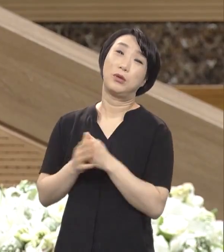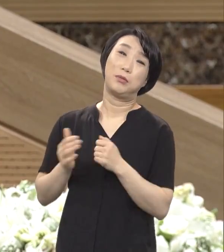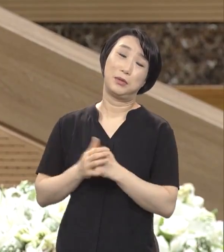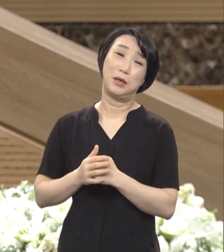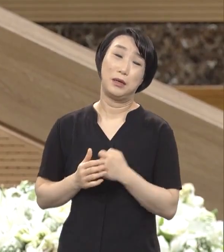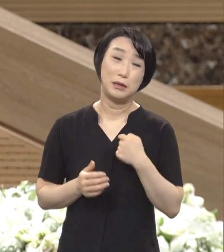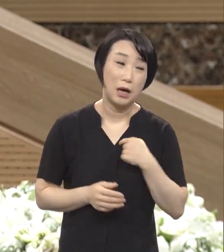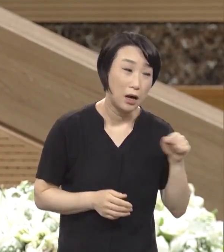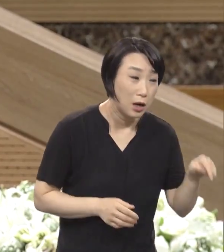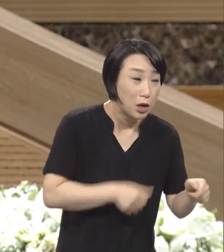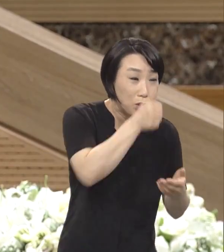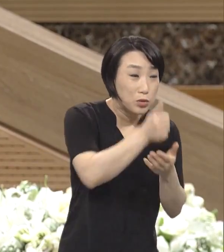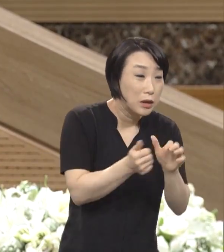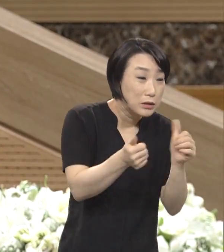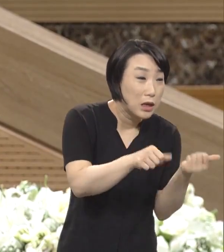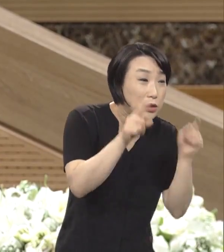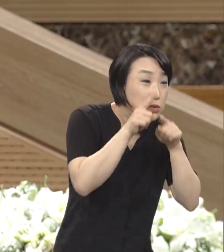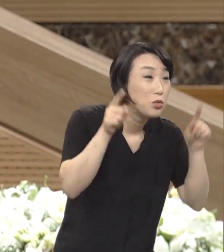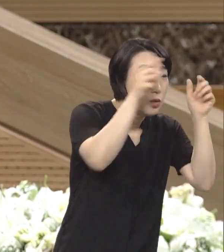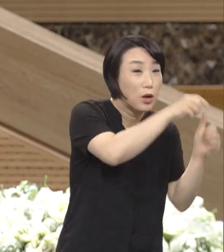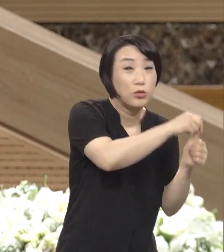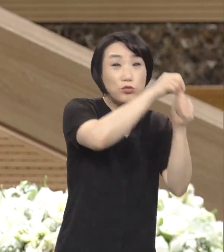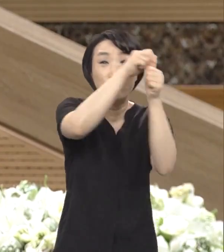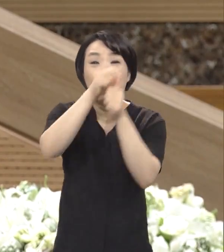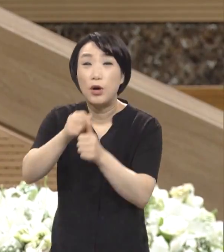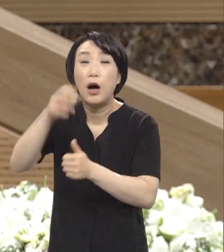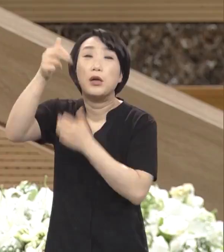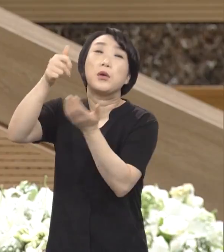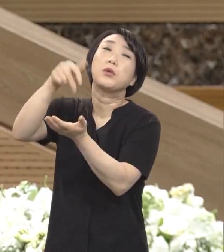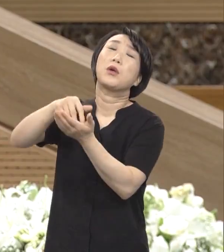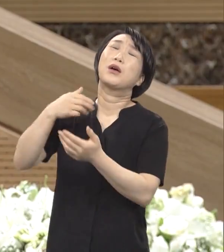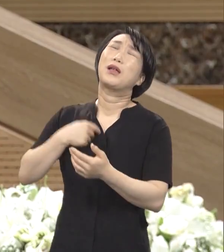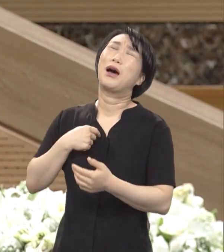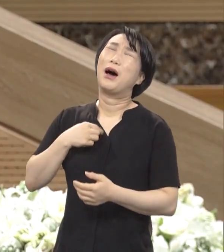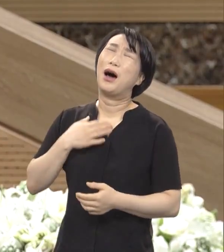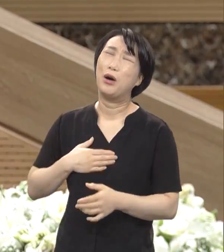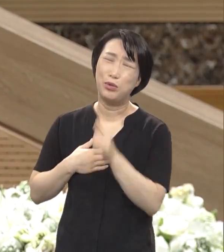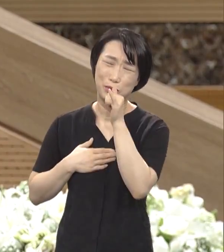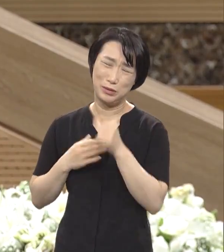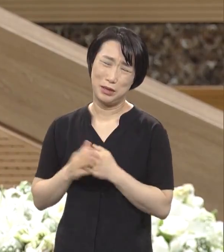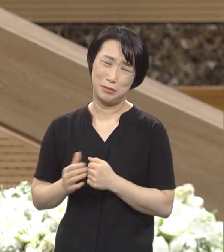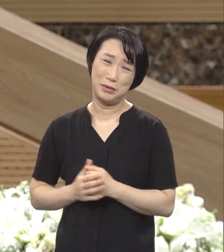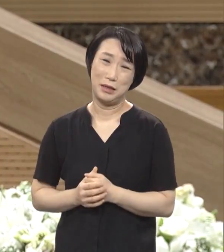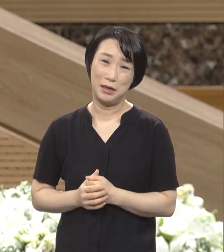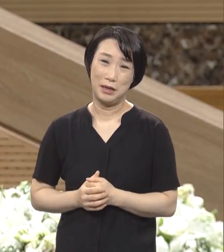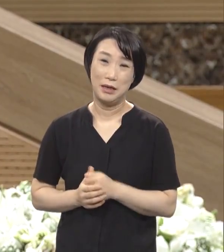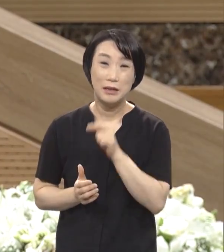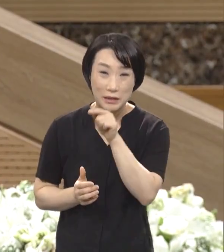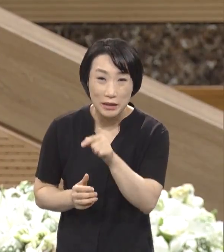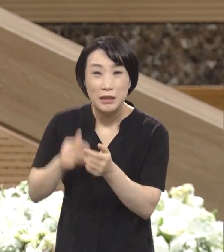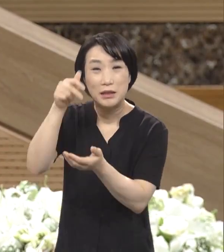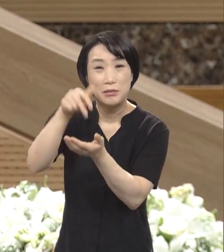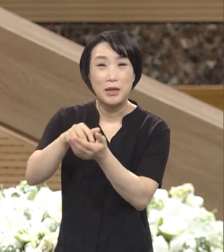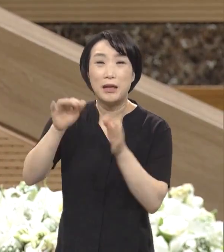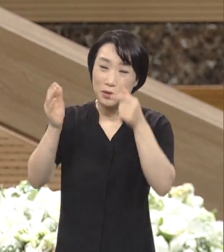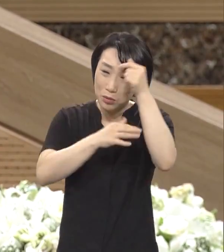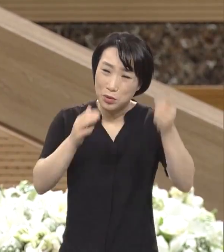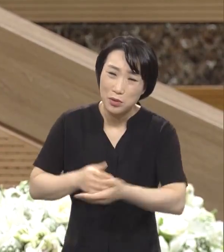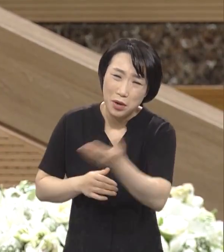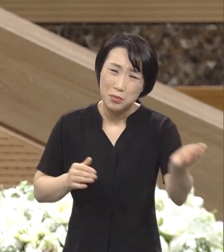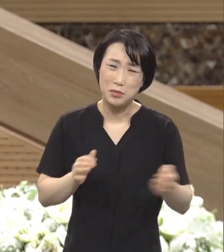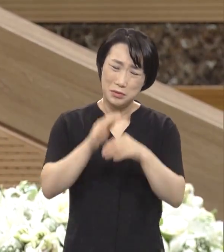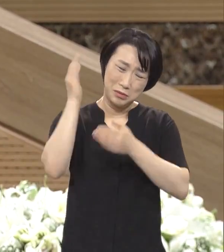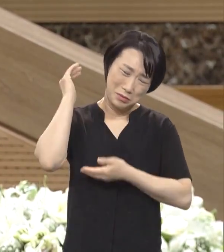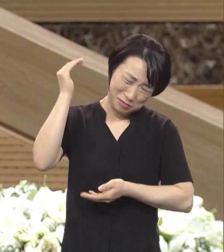날 죄와 사망과 지옥에서 구원하신 사정을 알기에 이 사정을 성도에게